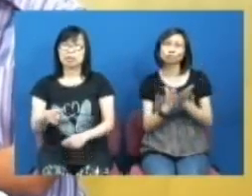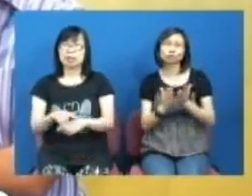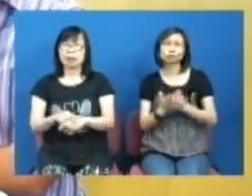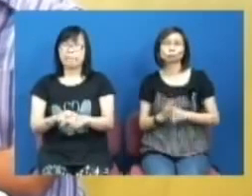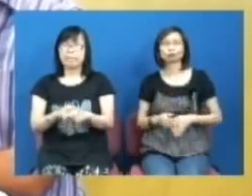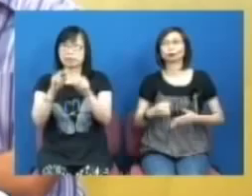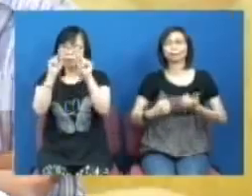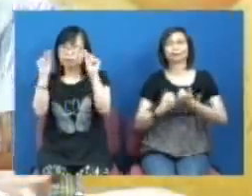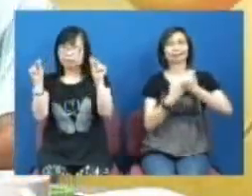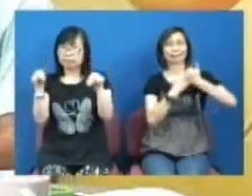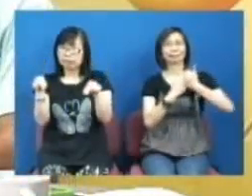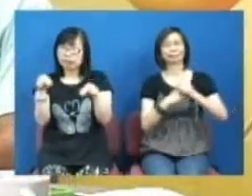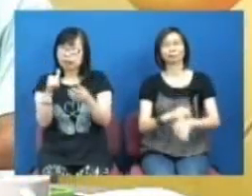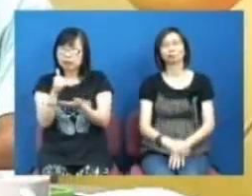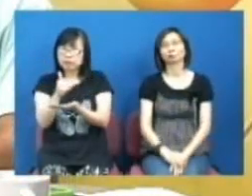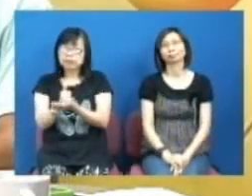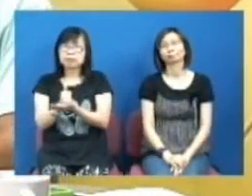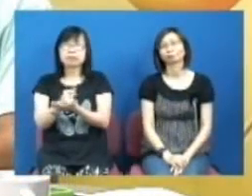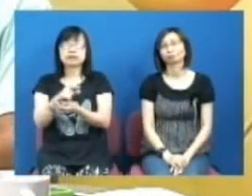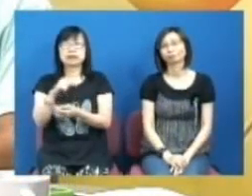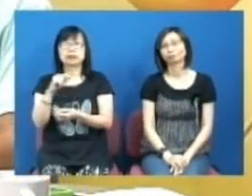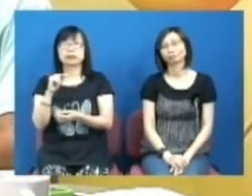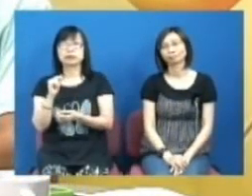題就係話喺